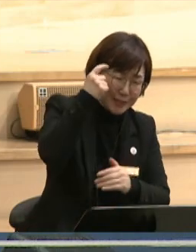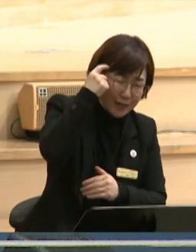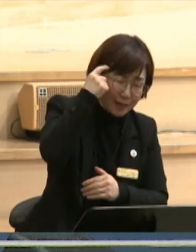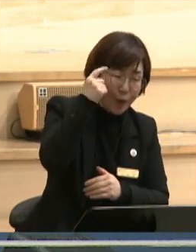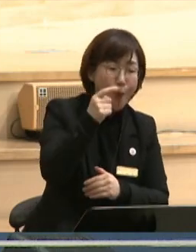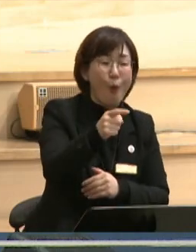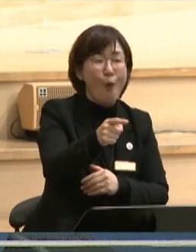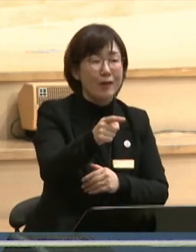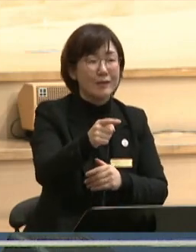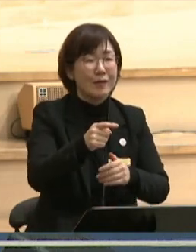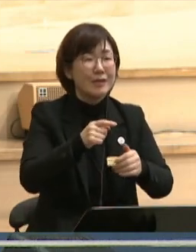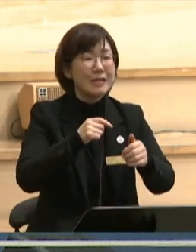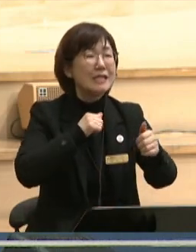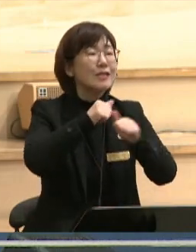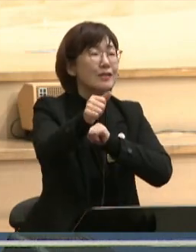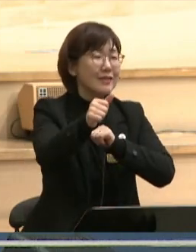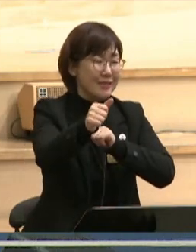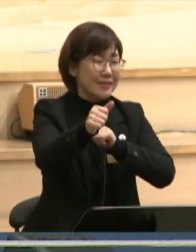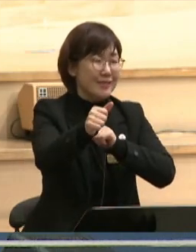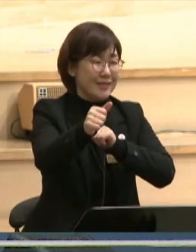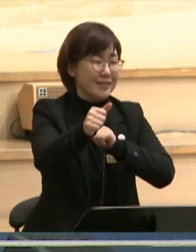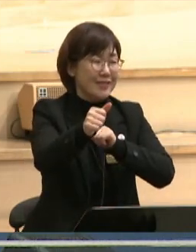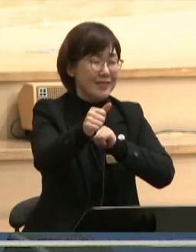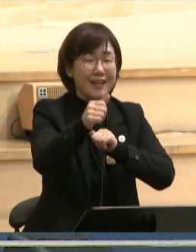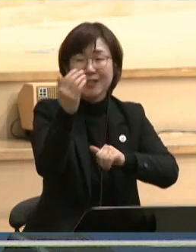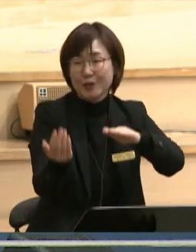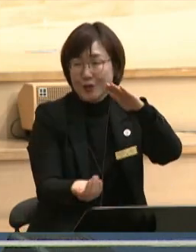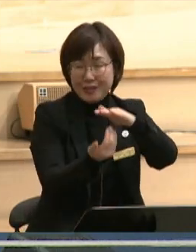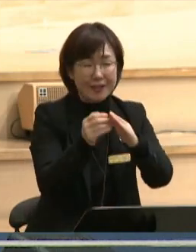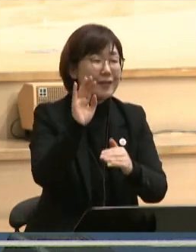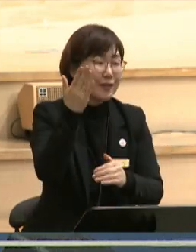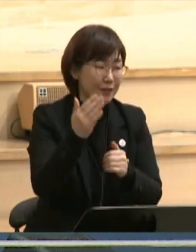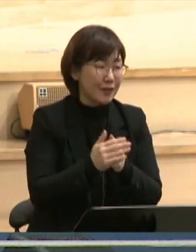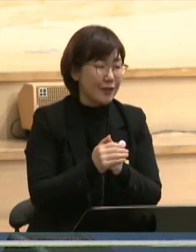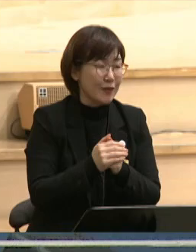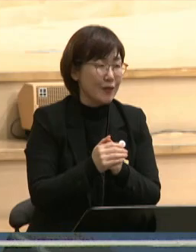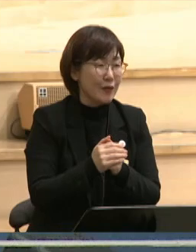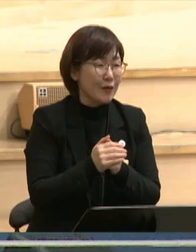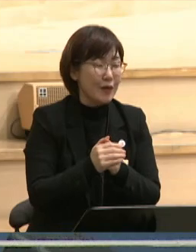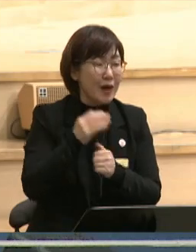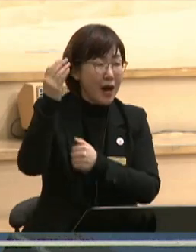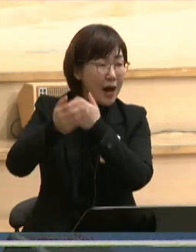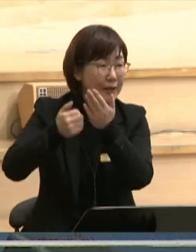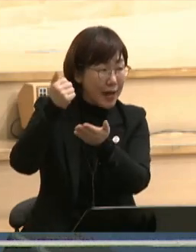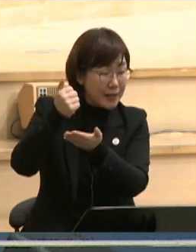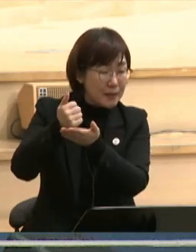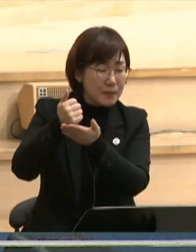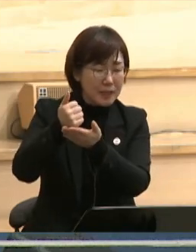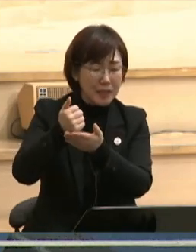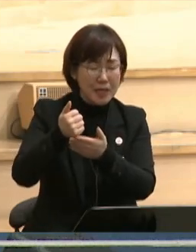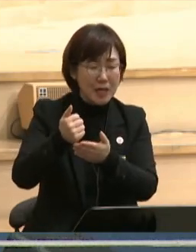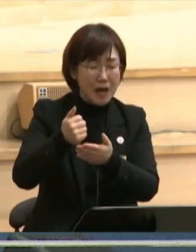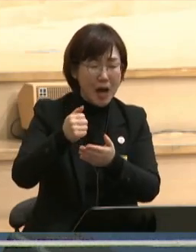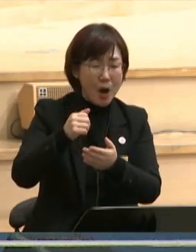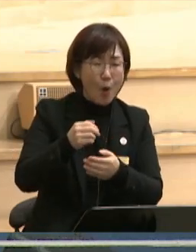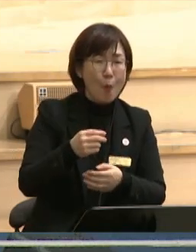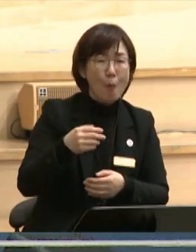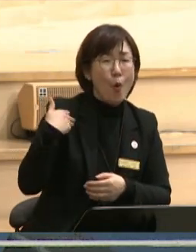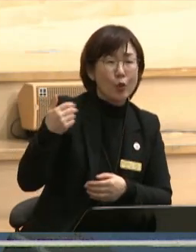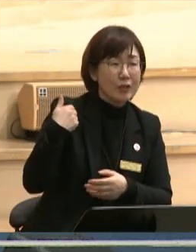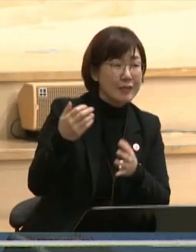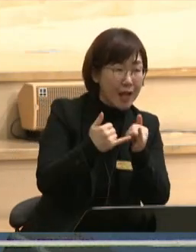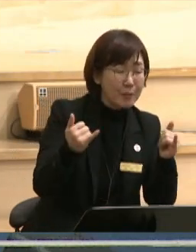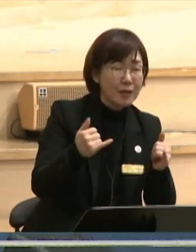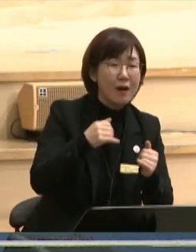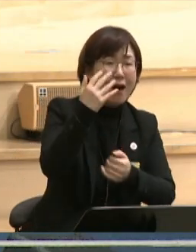십자가에서 승리가 일어나게 되어지는 것입니다 하나님이 하나님의 백성이 아니었던 자들이 하나님의